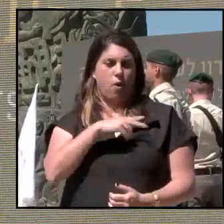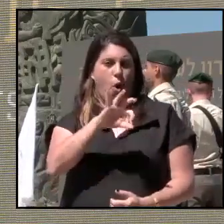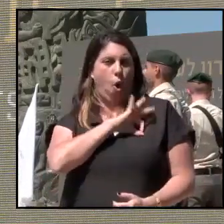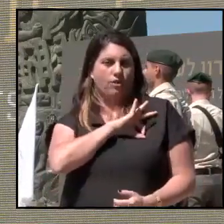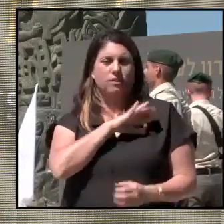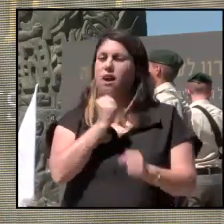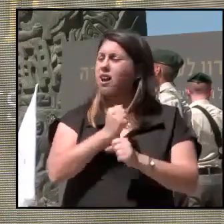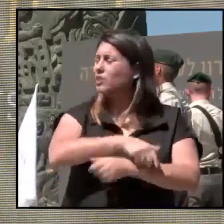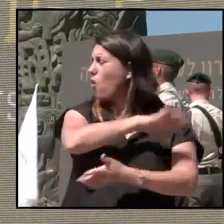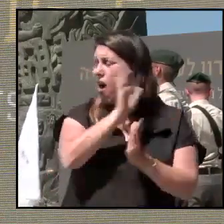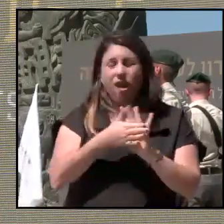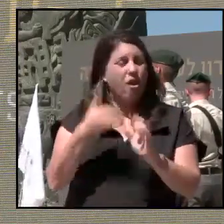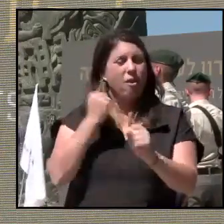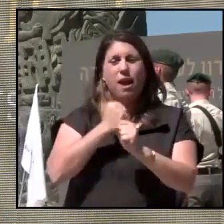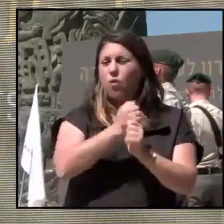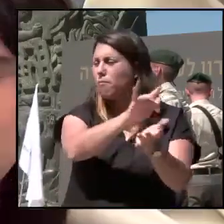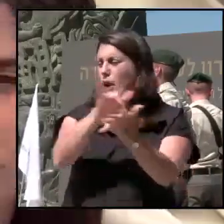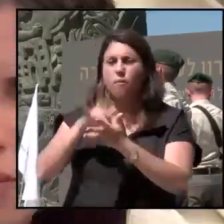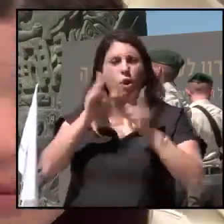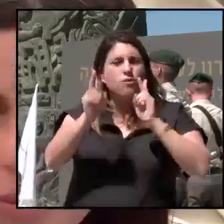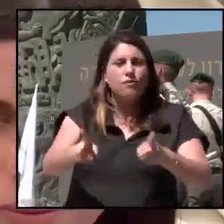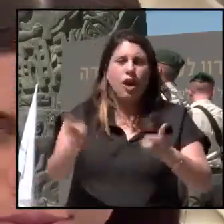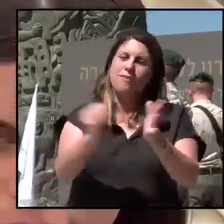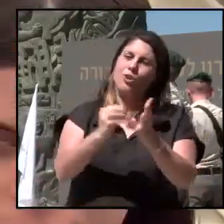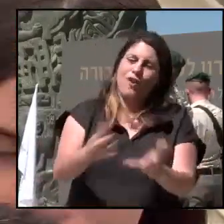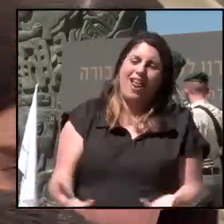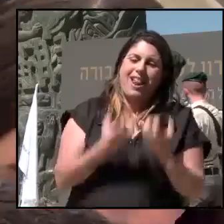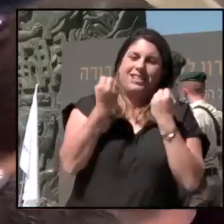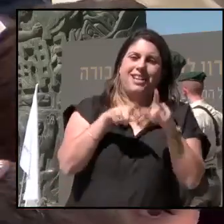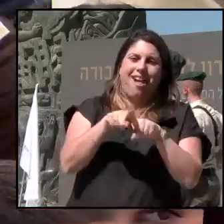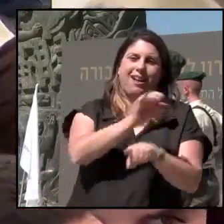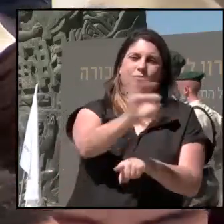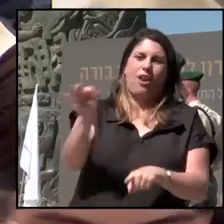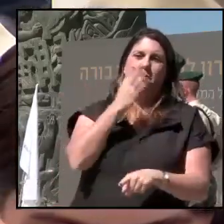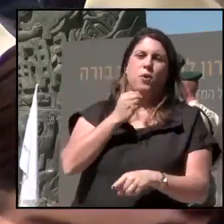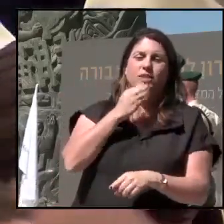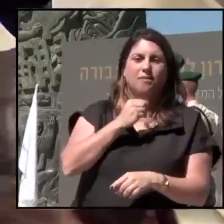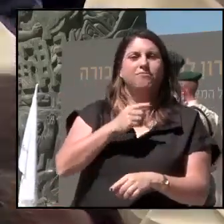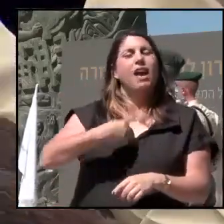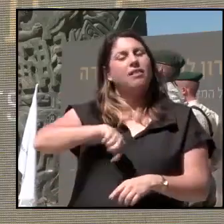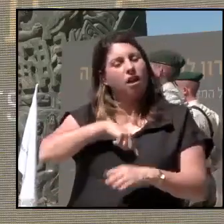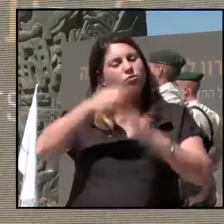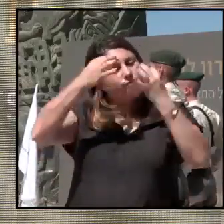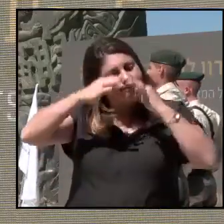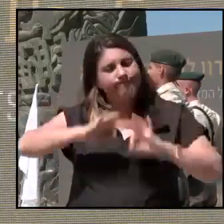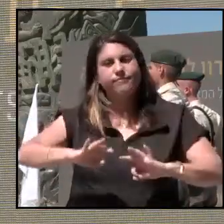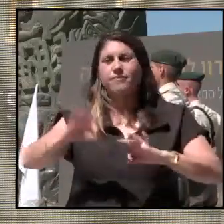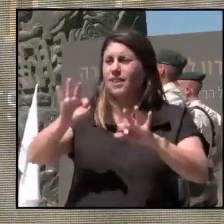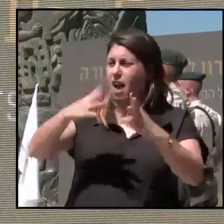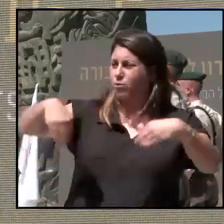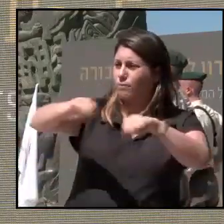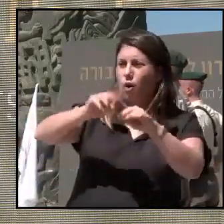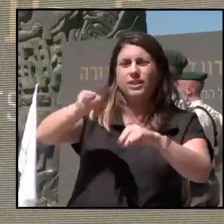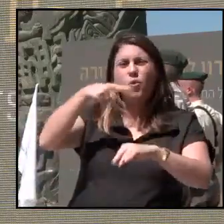העולה על הדעת, ופעלו בכל מקום שאפשר לתאר כדי להציל את אחיהם. ראוי שבני משפחות המצילים יהיו